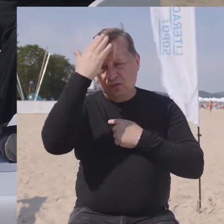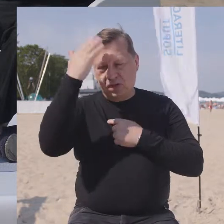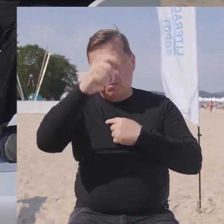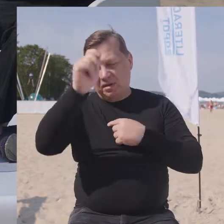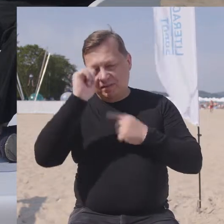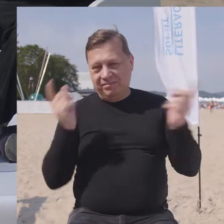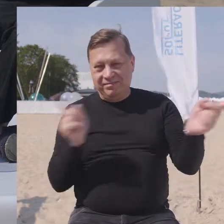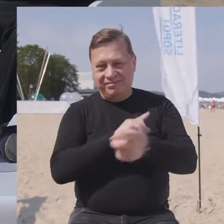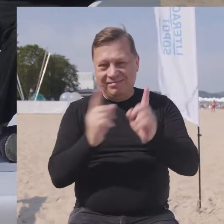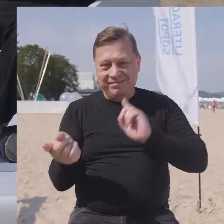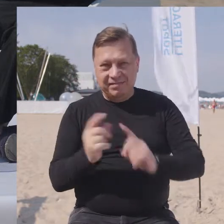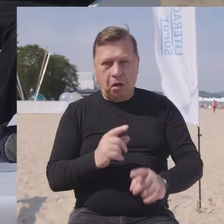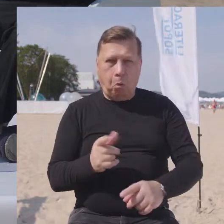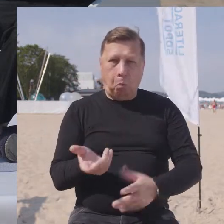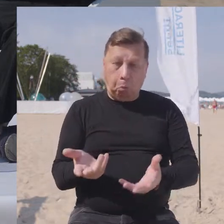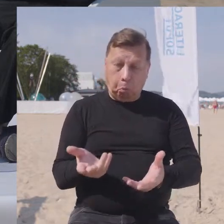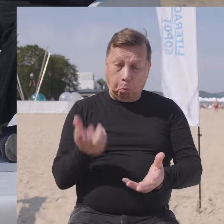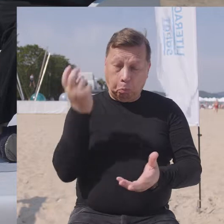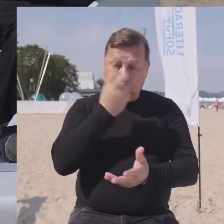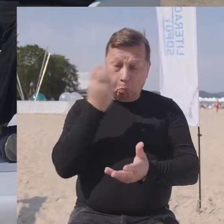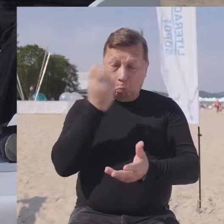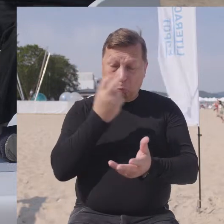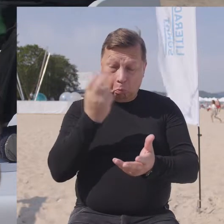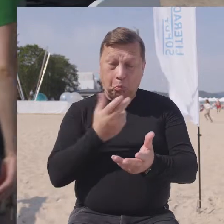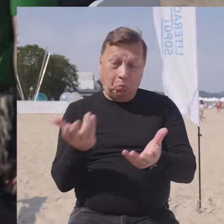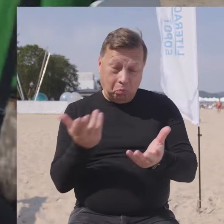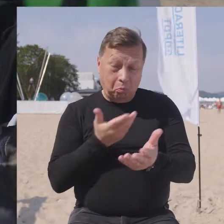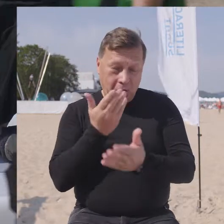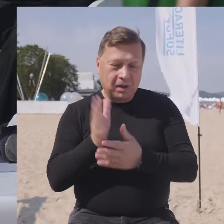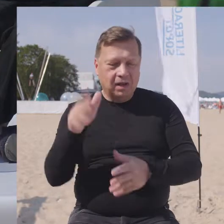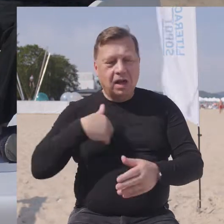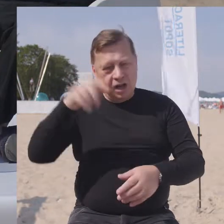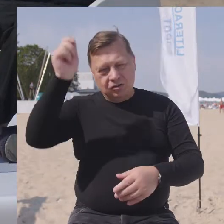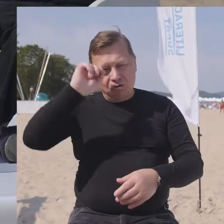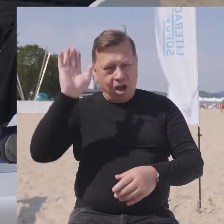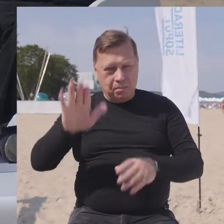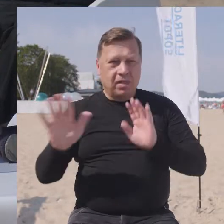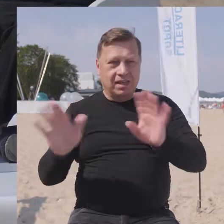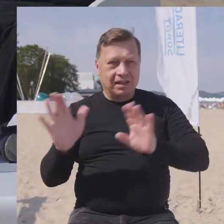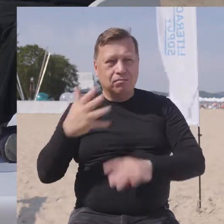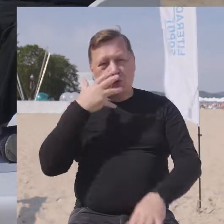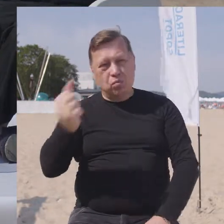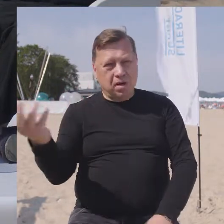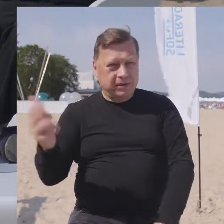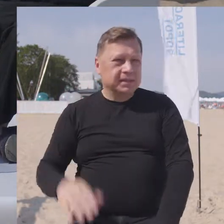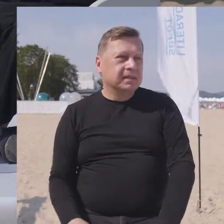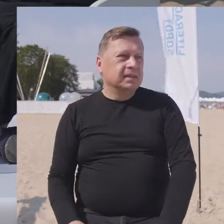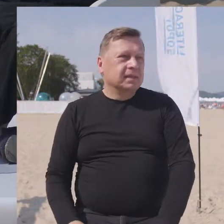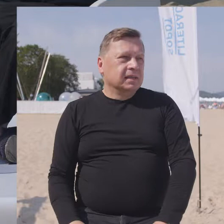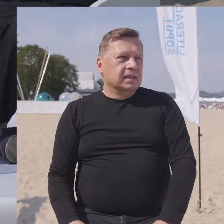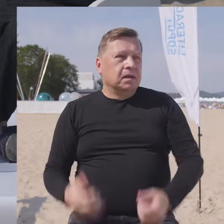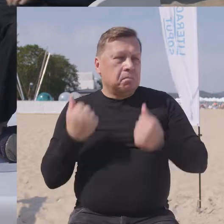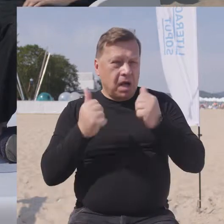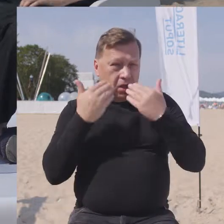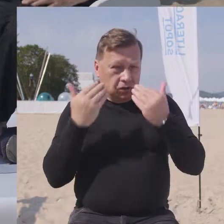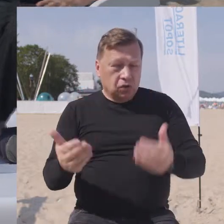na przemian. To ciekawa jest propozycja. Dobrze, to ja na razie założę czapkę. Pozwolą państwo, jest potworny upał. Bardzo ci